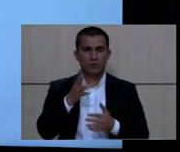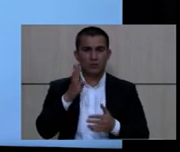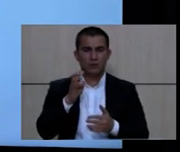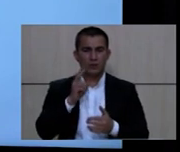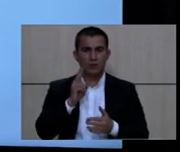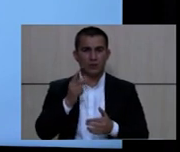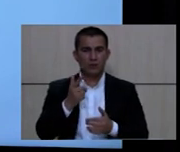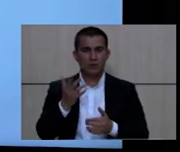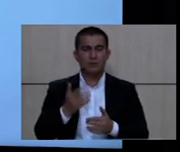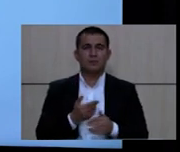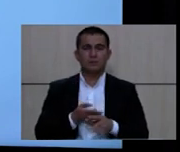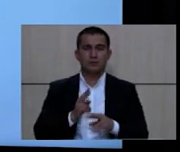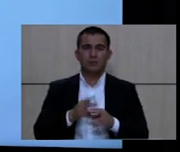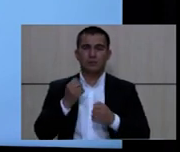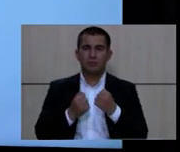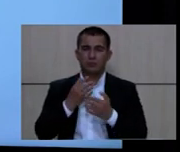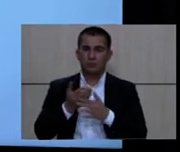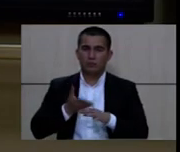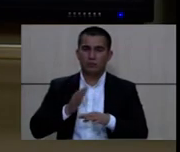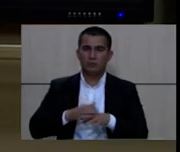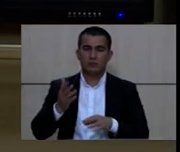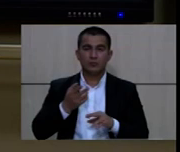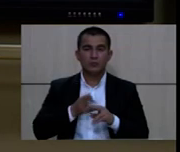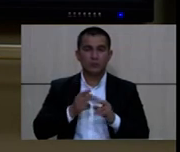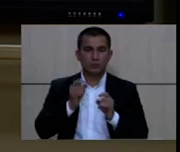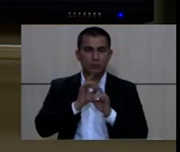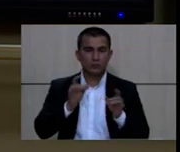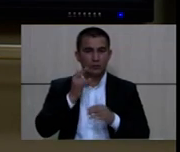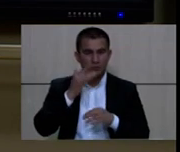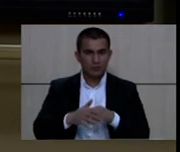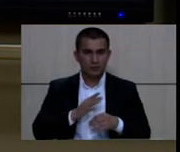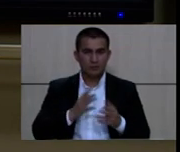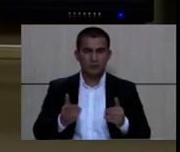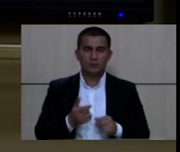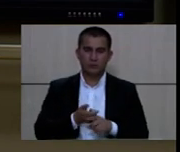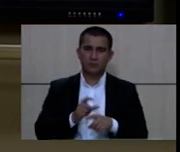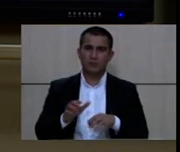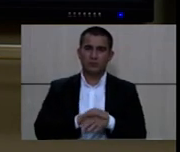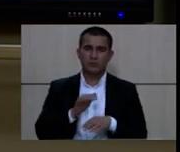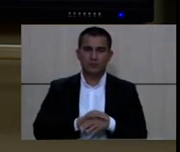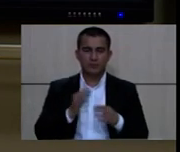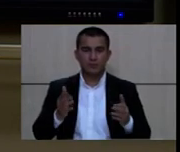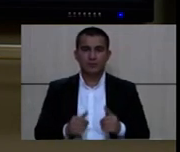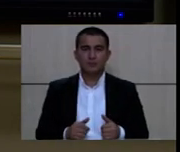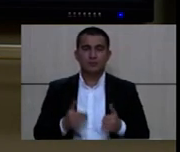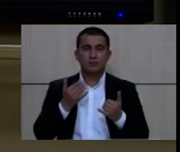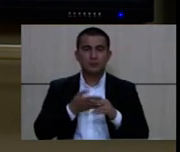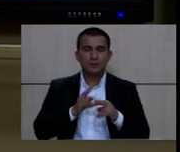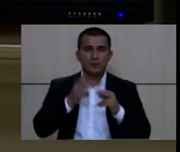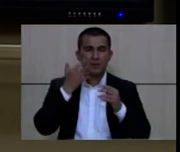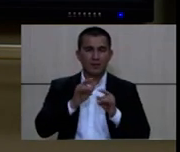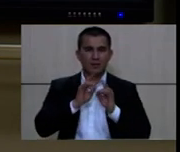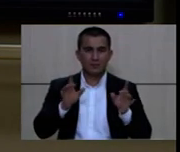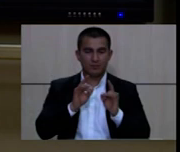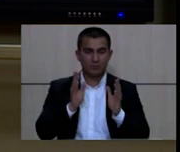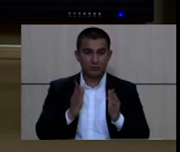teng. Aziz o'quvchilar, masala sharti sizga tushunarli bo'ldimi? Barakalla. Demak, masalani ishlashdan